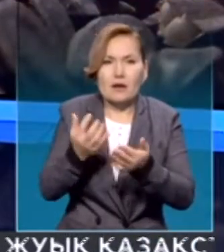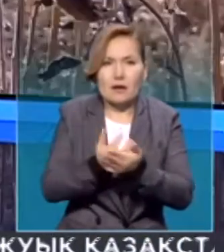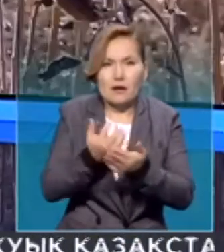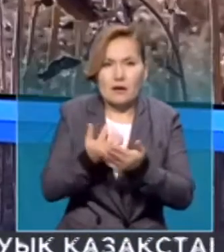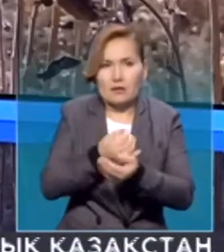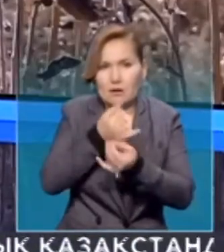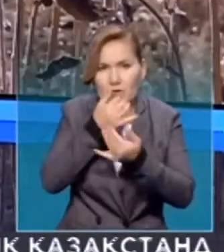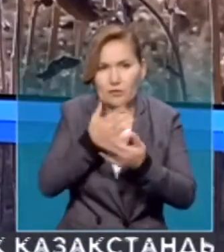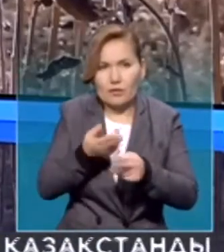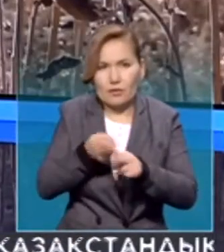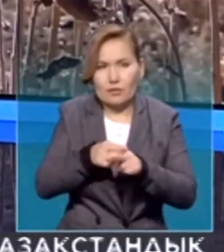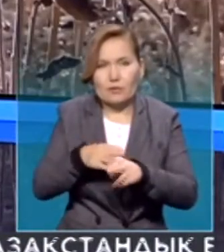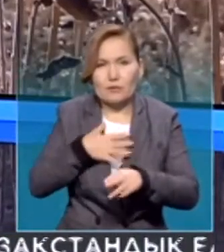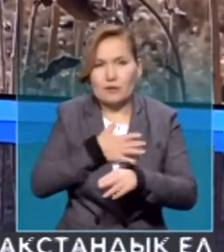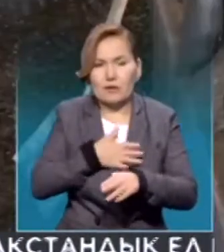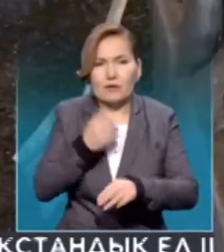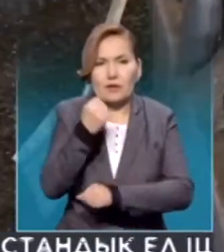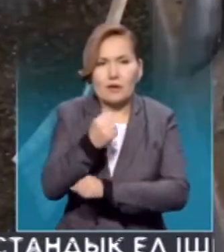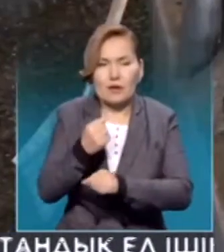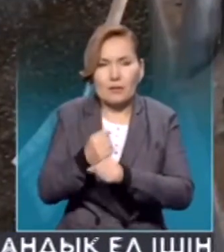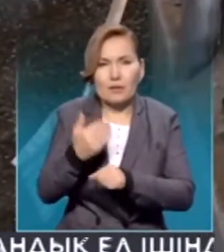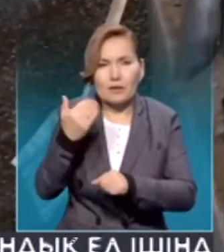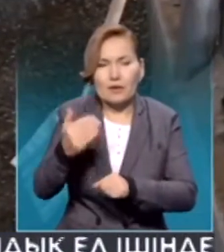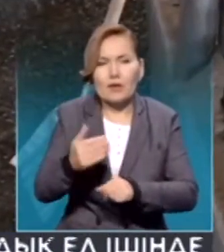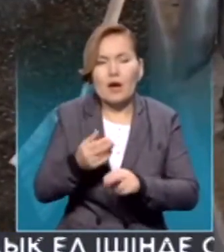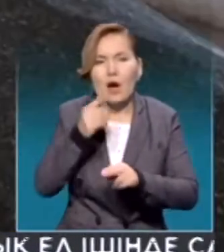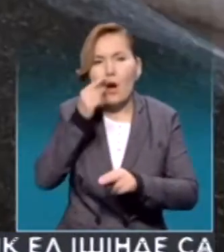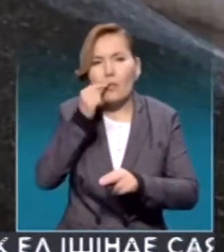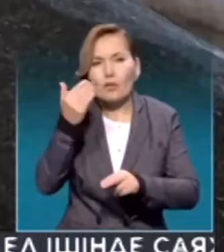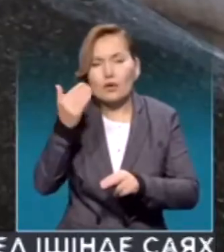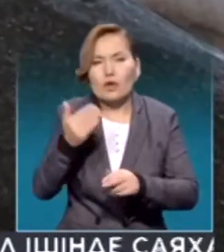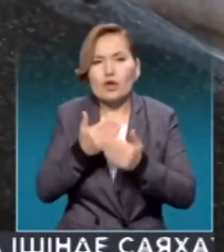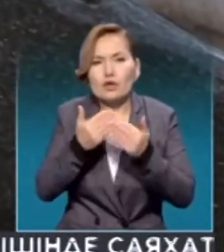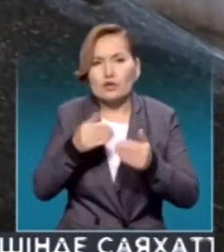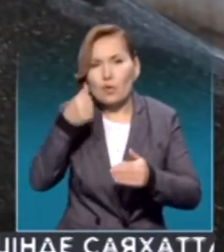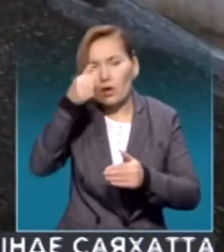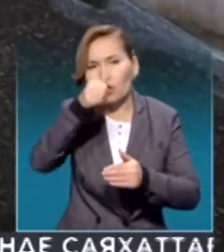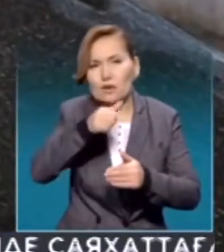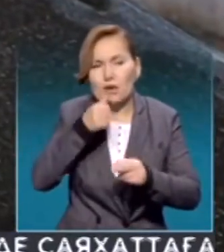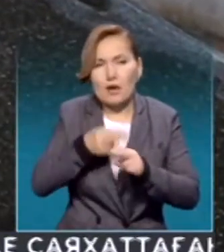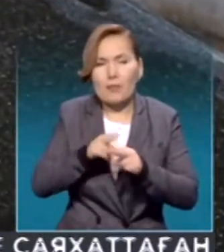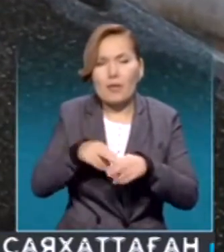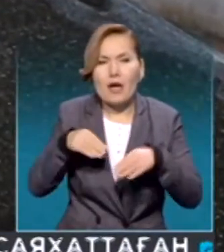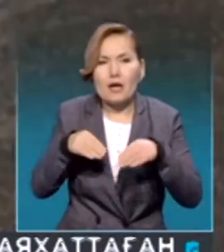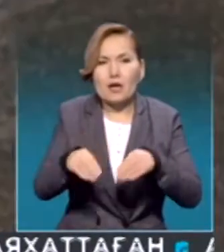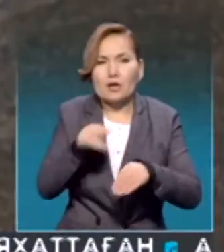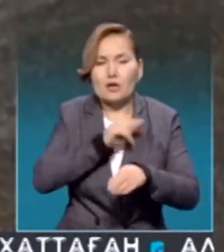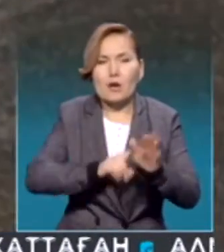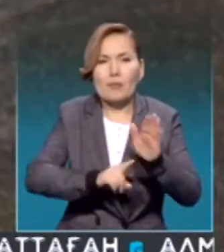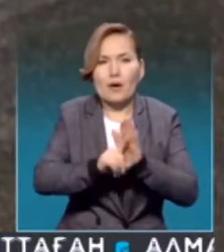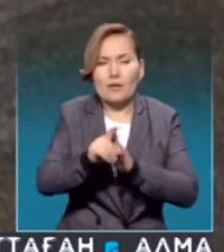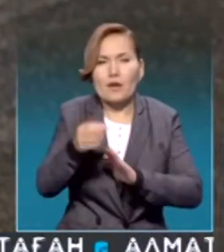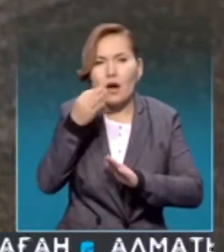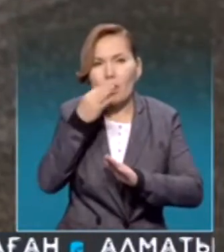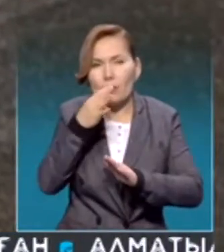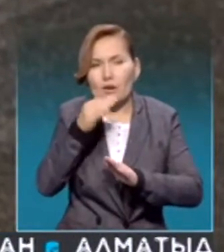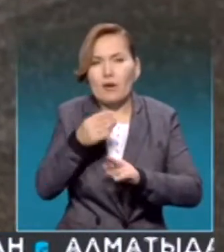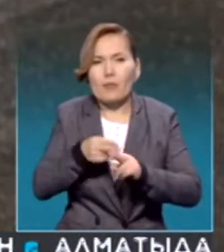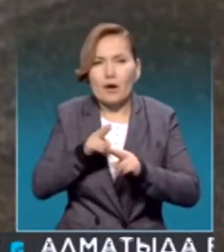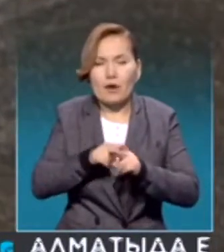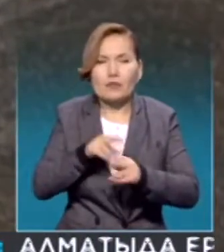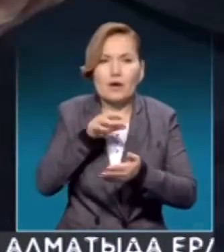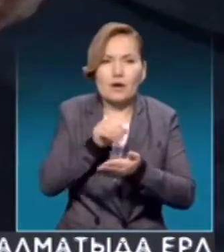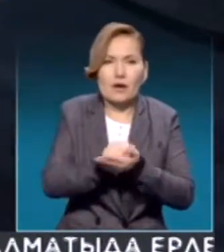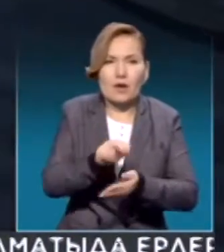алаңдап отур. Мақаншылық Марат Сағадиұлы соңғы жылдары мал шаруашылығынан егіншілікке бет бұрған. Дәнді дақыл мен күнбағыс өсіреді.